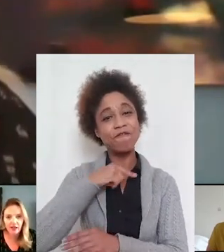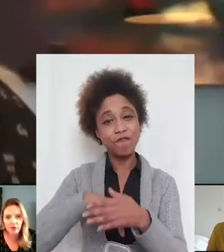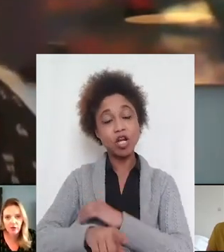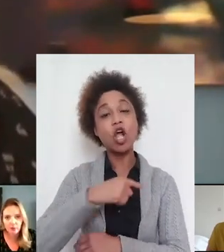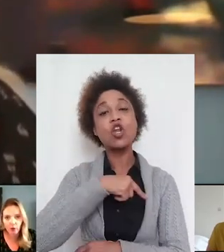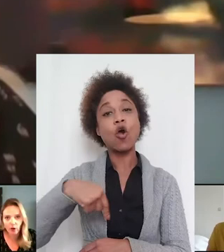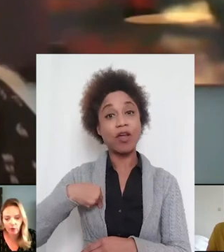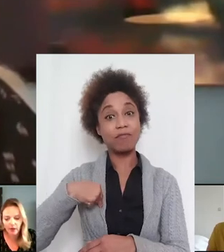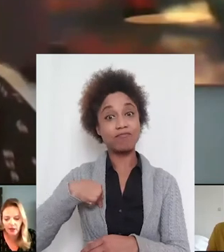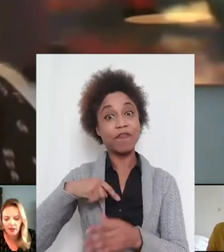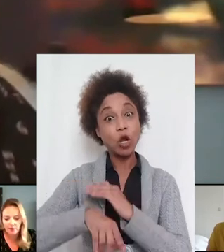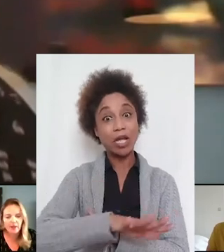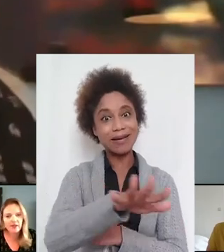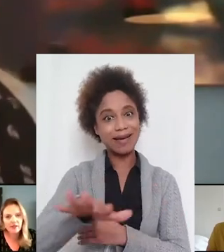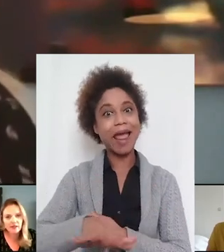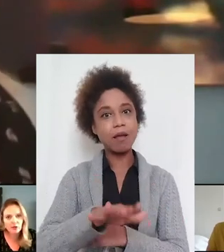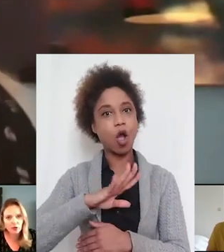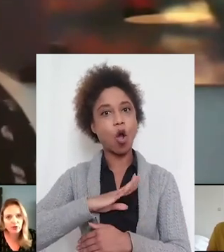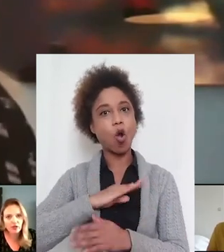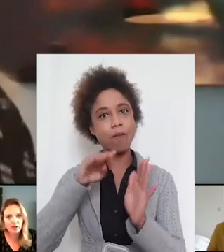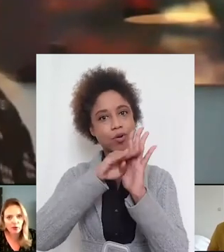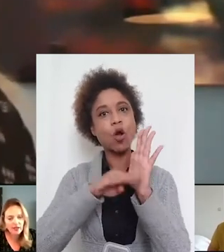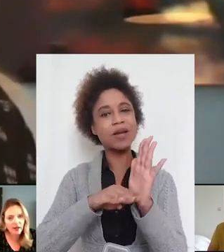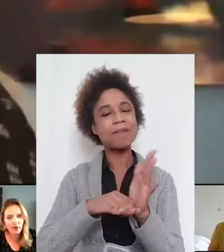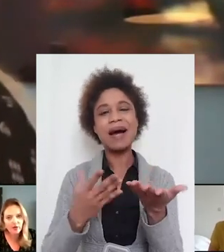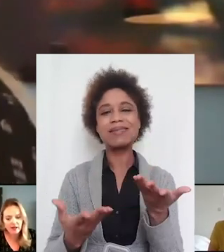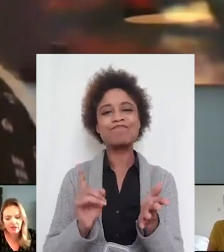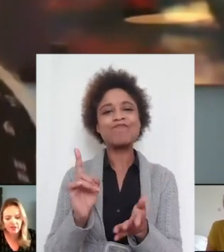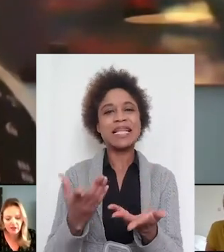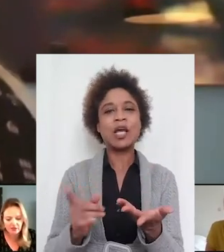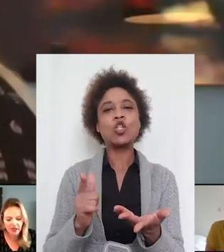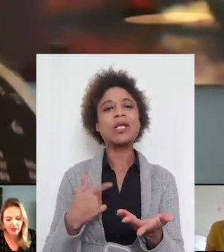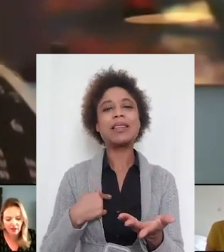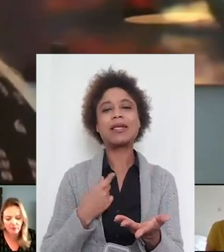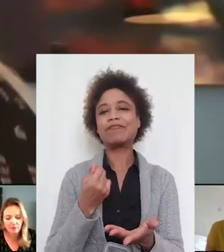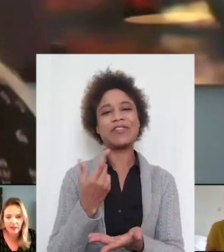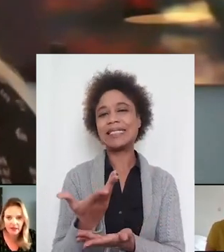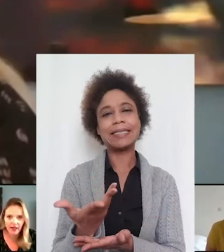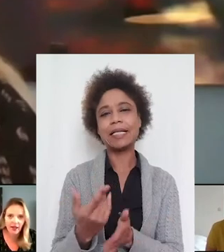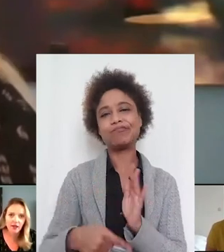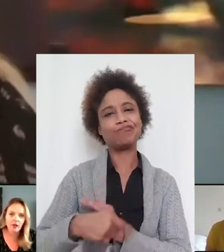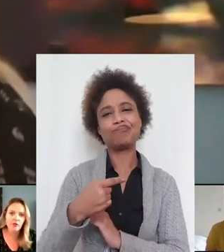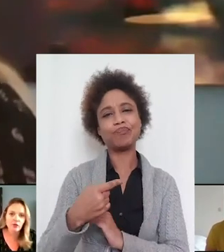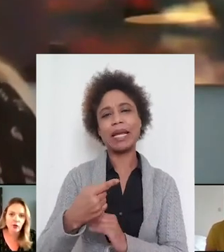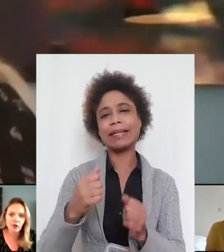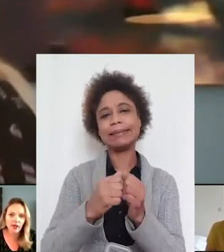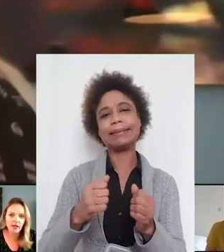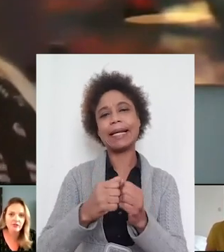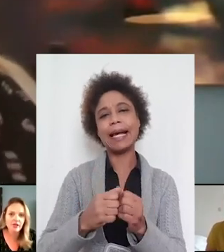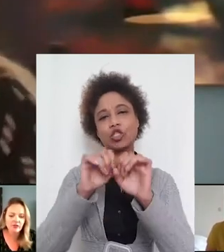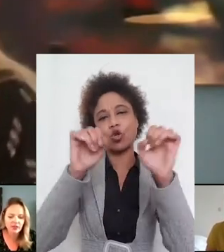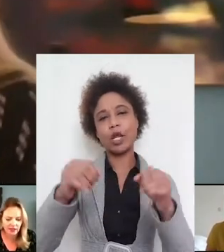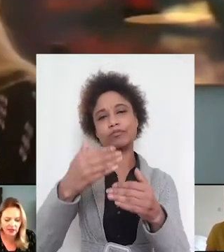Rijk voor dit programma. Maar dit drukt zich nog niet uit in financiële, meerjarige,